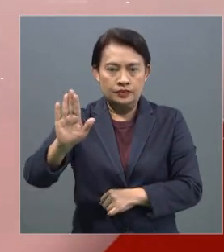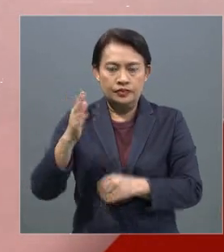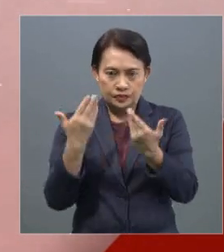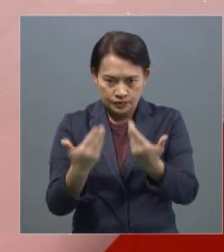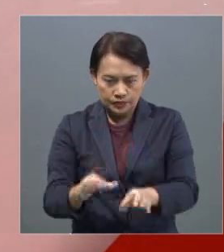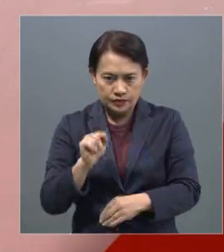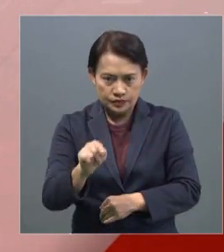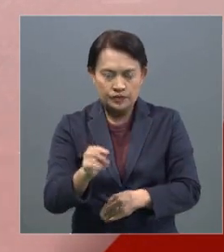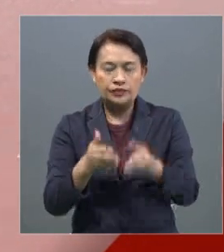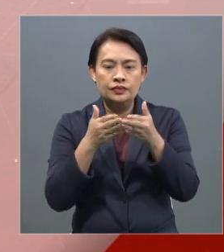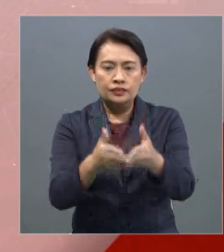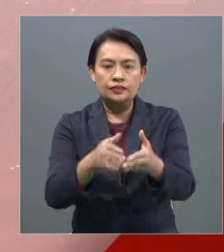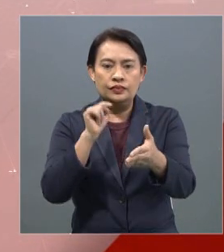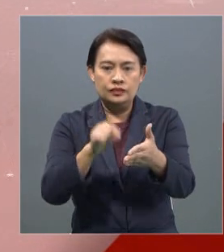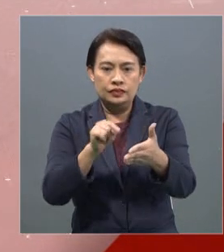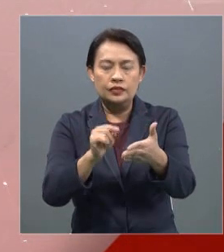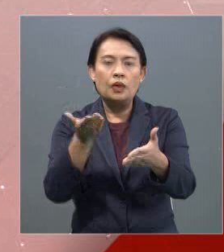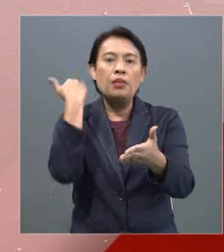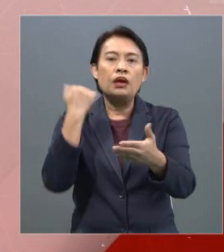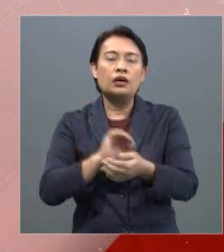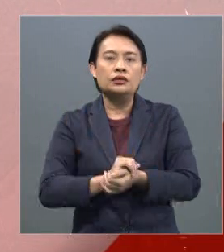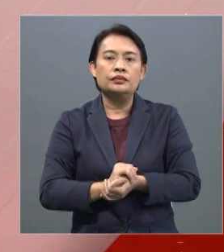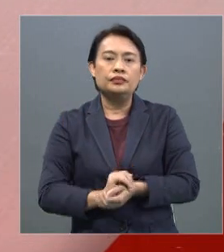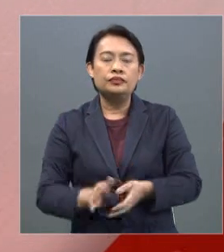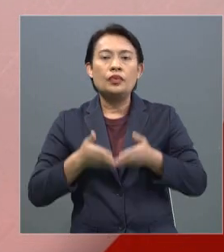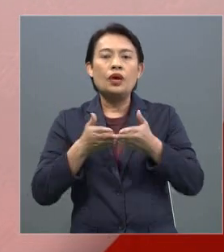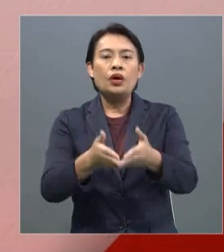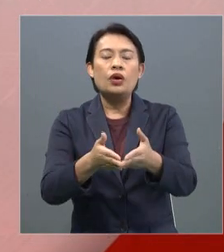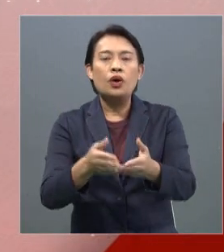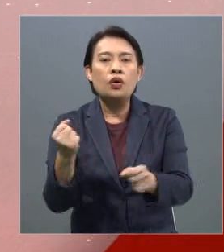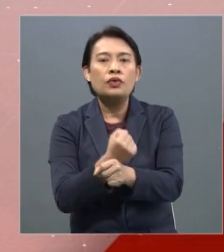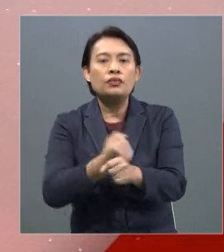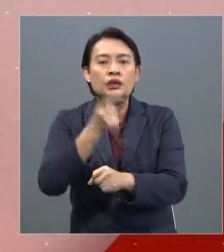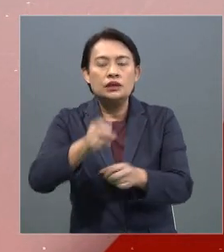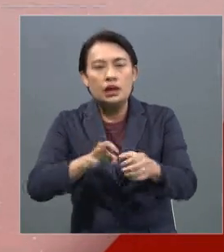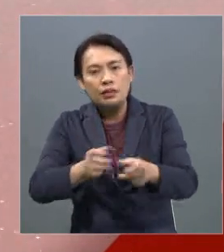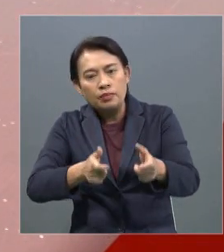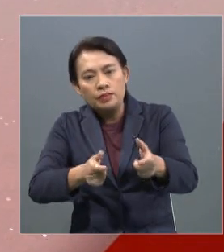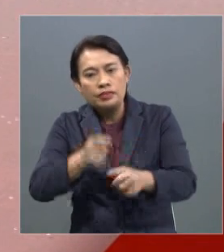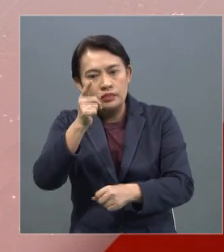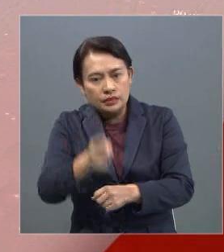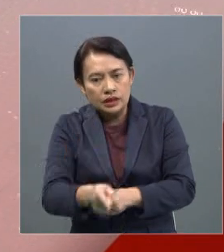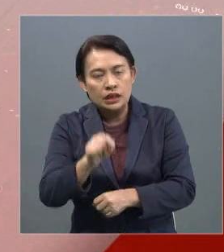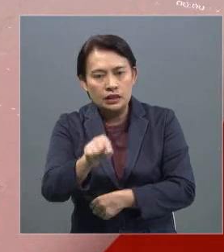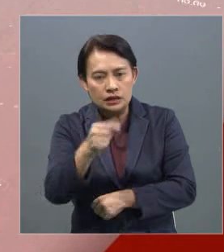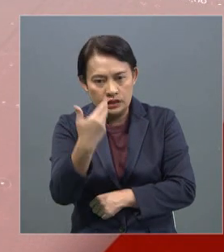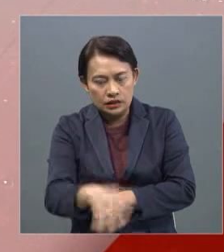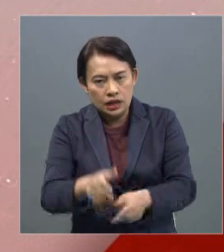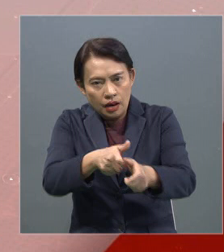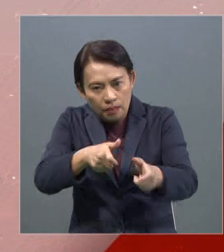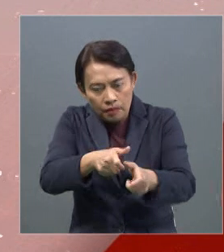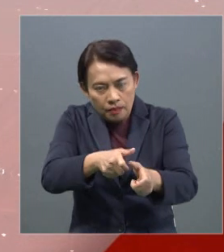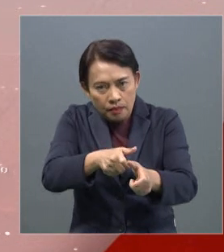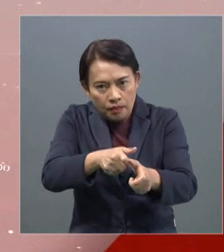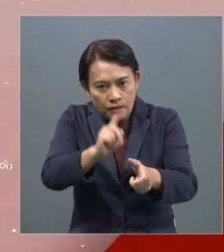ก่อนหน้านี้เรือเหลืองชลบุรีเนี่ยได้ออกไปซ้อมยิงกระสุนจริงโดยกระสุนปืนใหญ่ดังกล่าวนะครับเกิดขัดลำกล้องจึงนำเรือเข้า